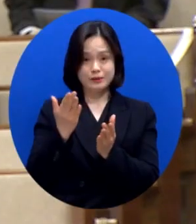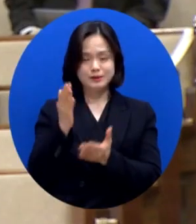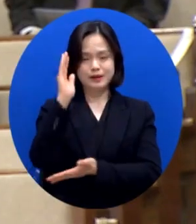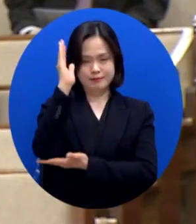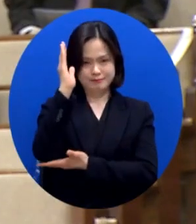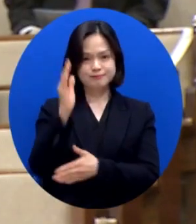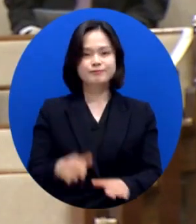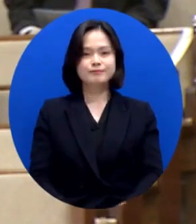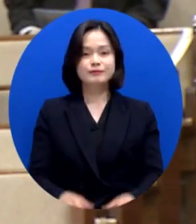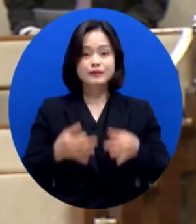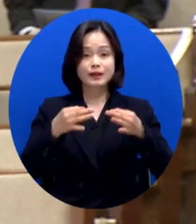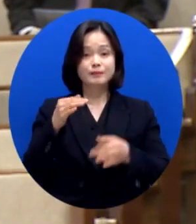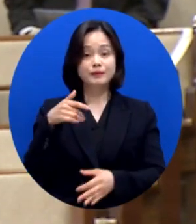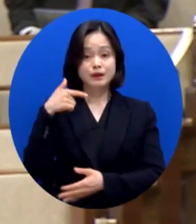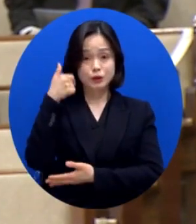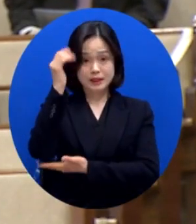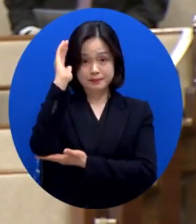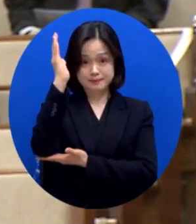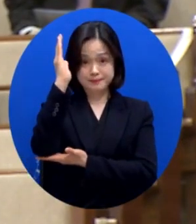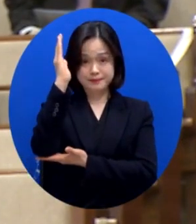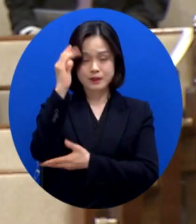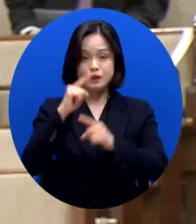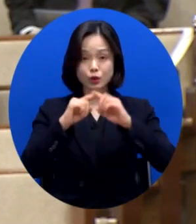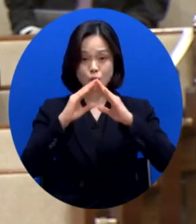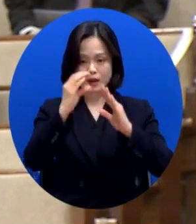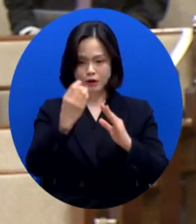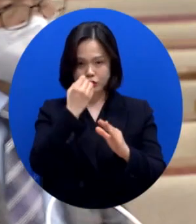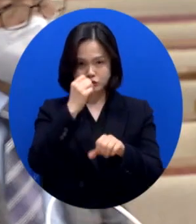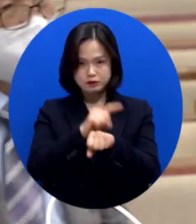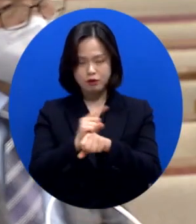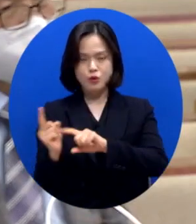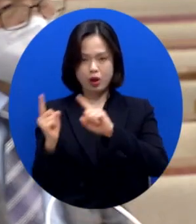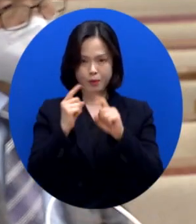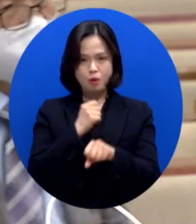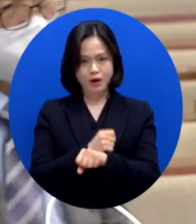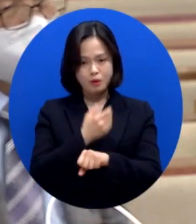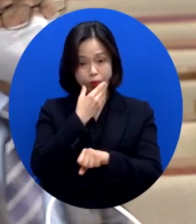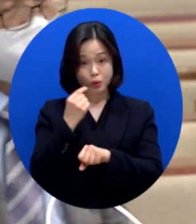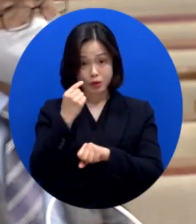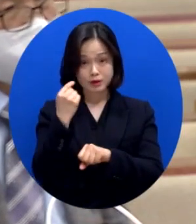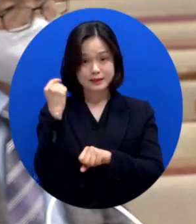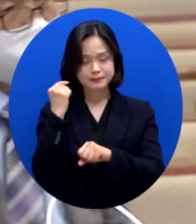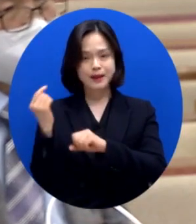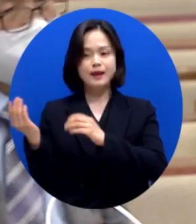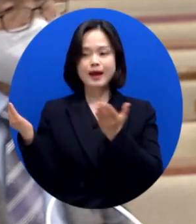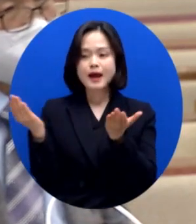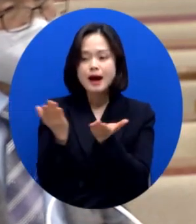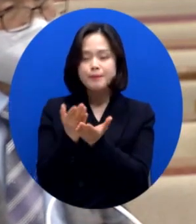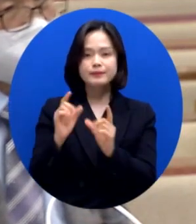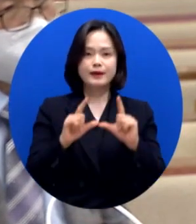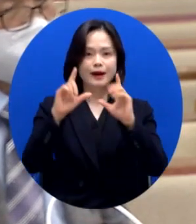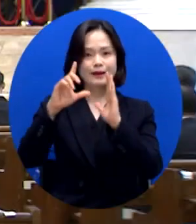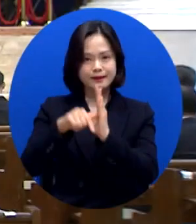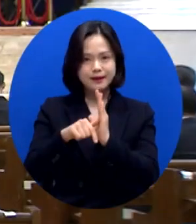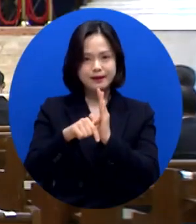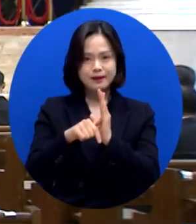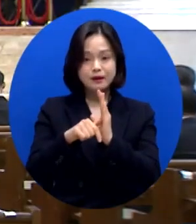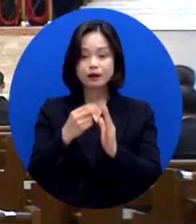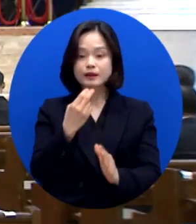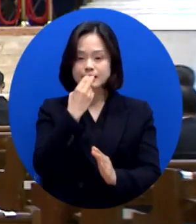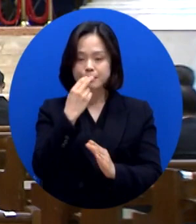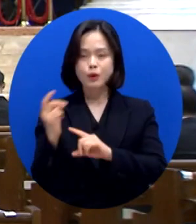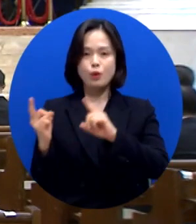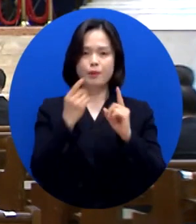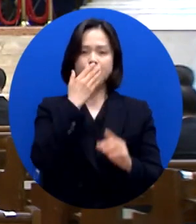전한 김정석 감독은 교회가 거룩성을 회복하고 복음에 합당한 삶을 살 때 이 땅의 생명이 회복될 것이라고